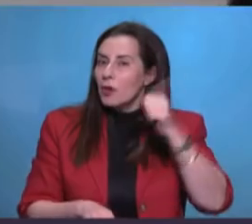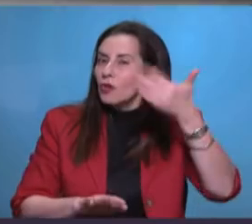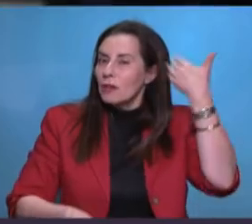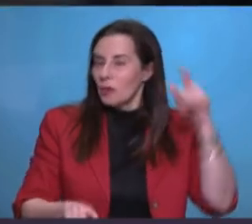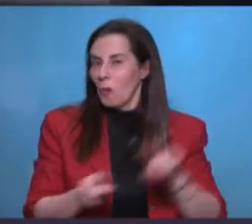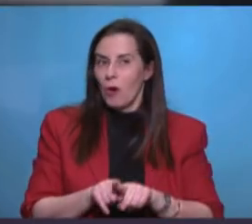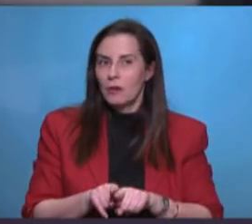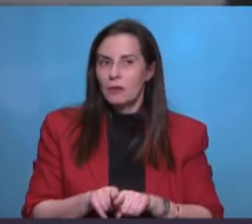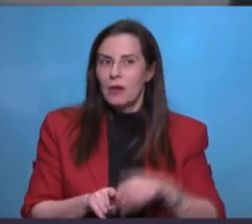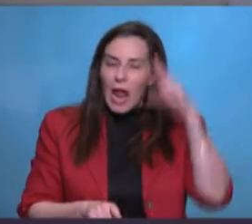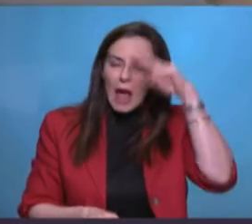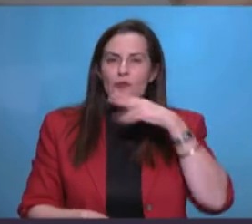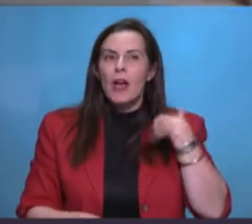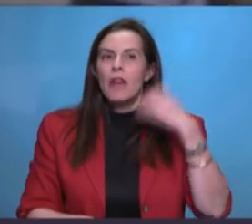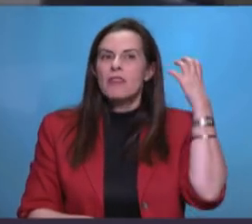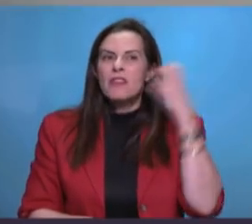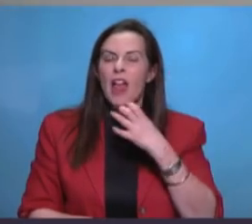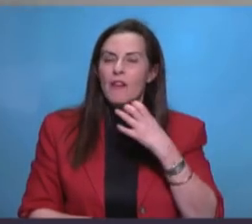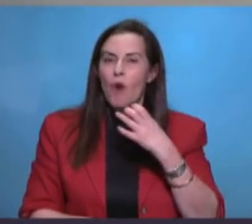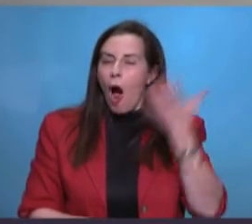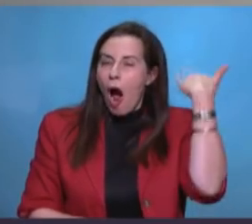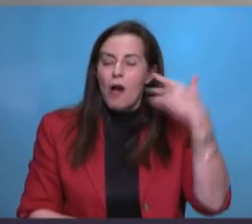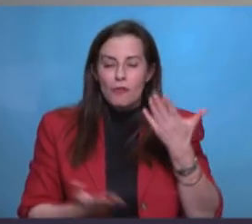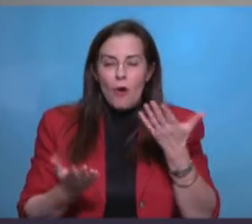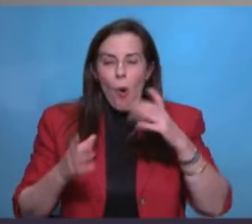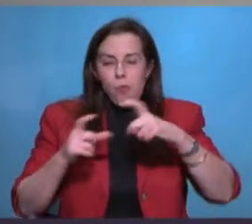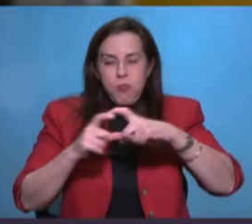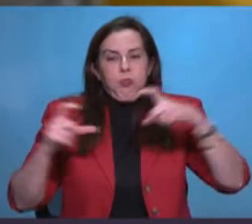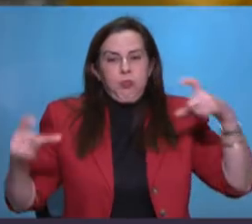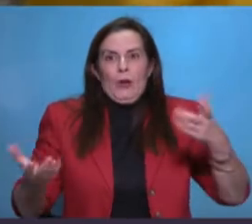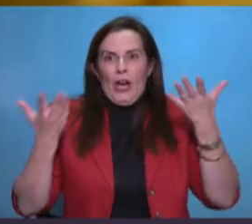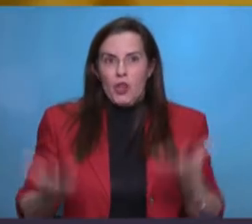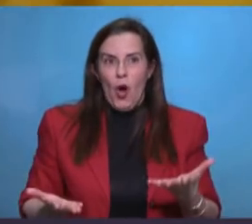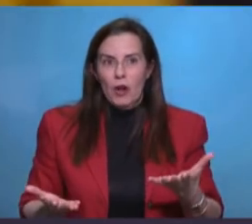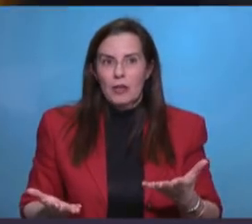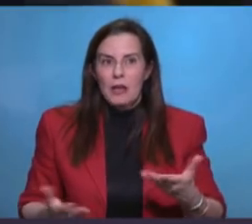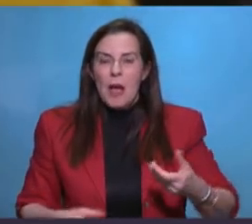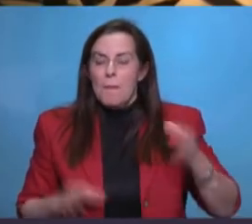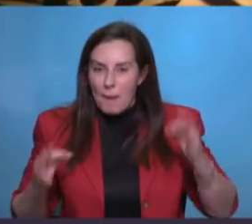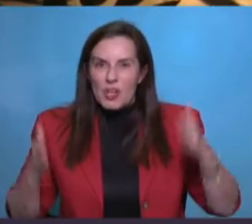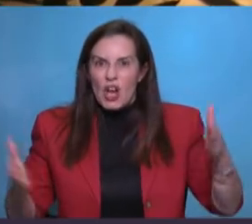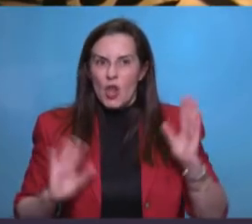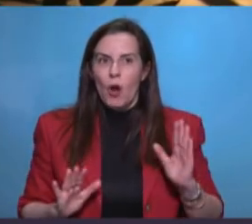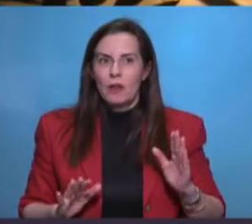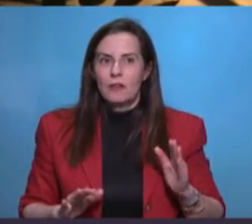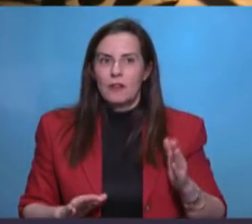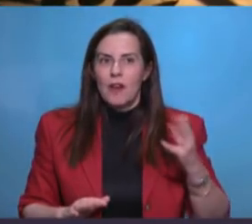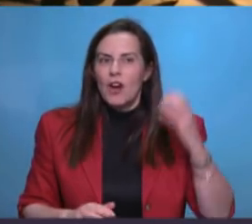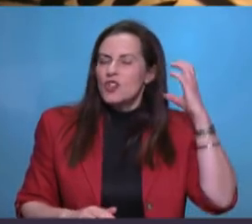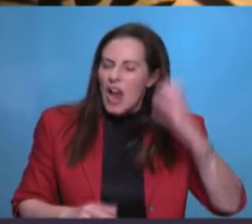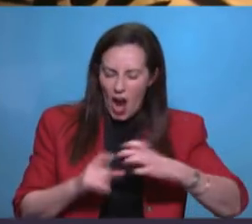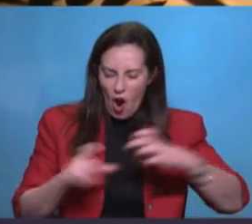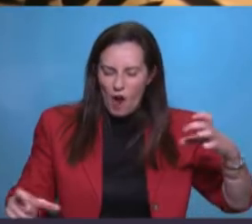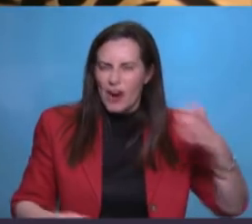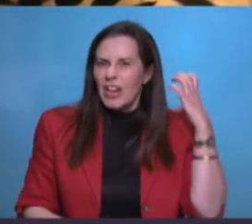הראשונים, לאבא שלי היה פלאפון בשנות ה-80, ששקל 30 קילו. זה המזוודה על גלגלים, והיה לזה שפופרת שהוא אמרים,